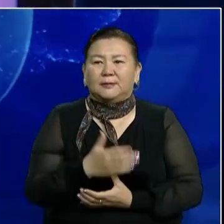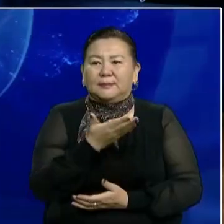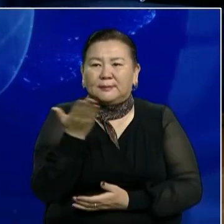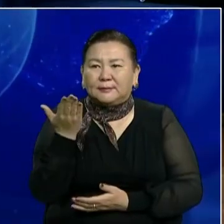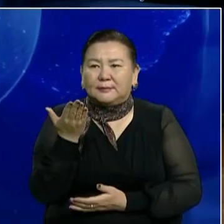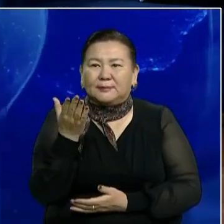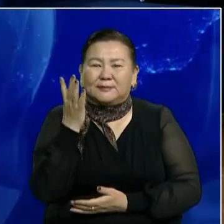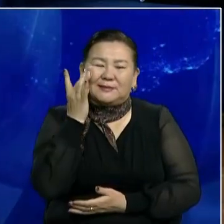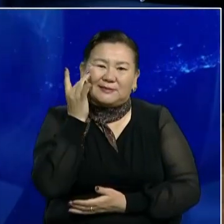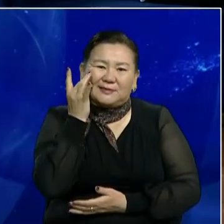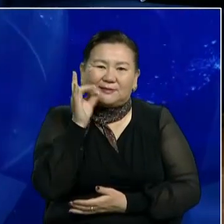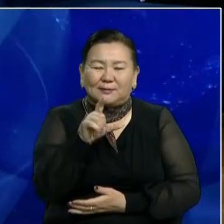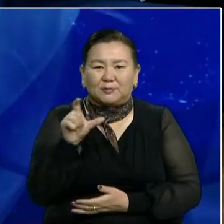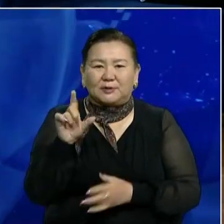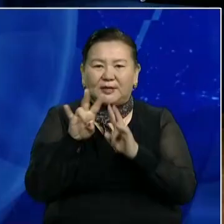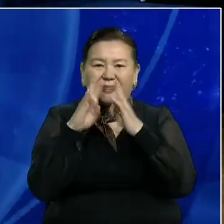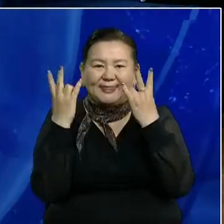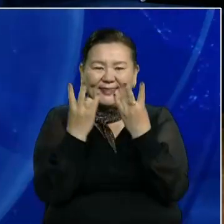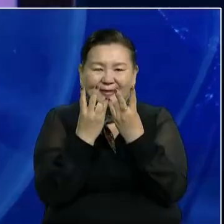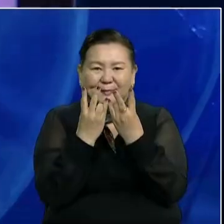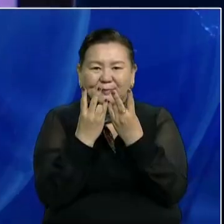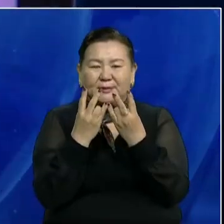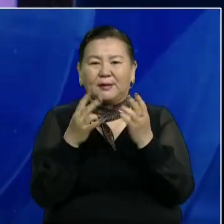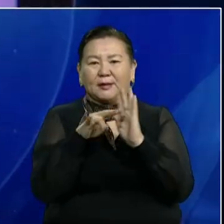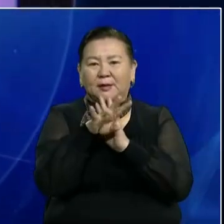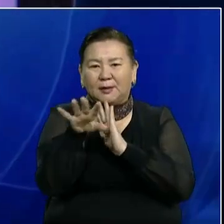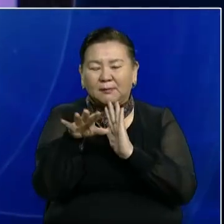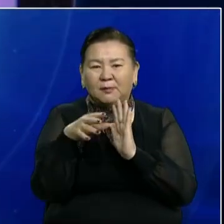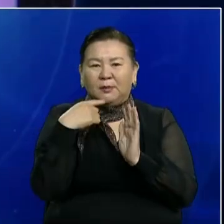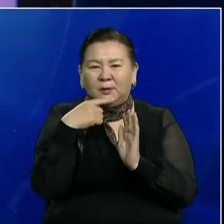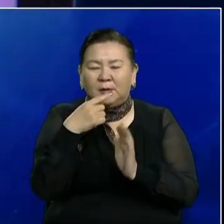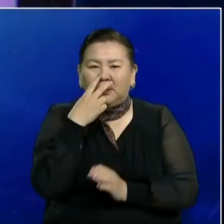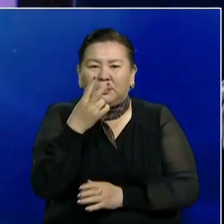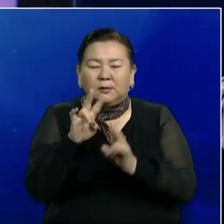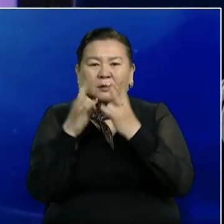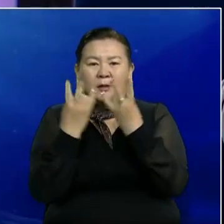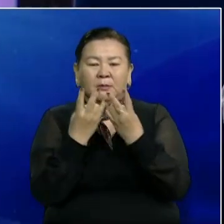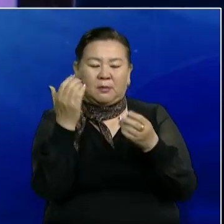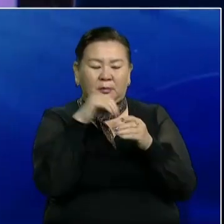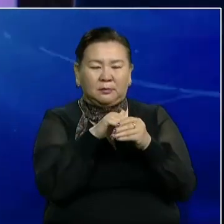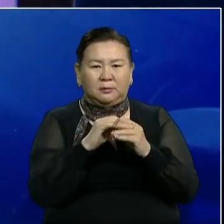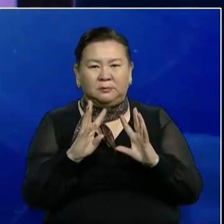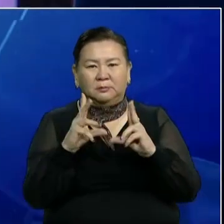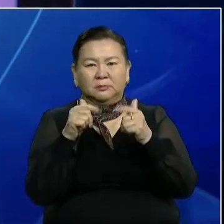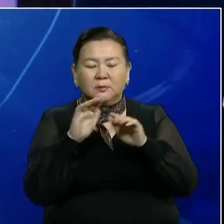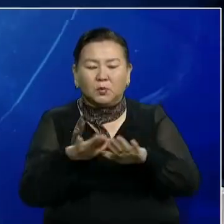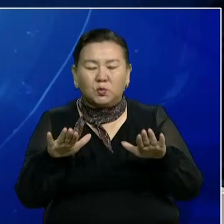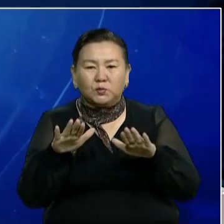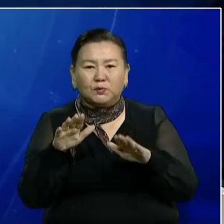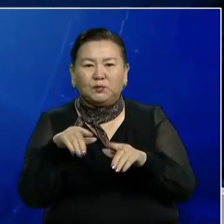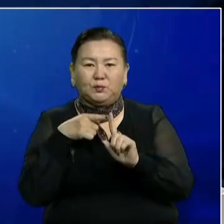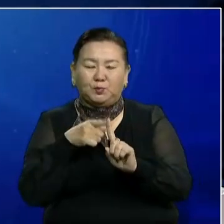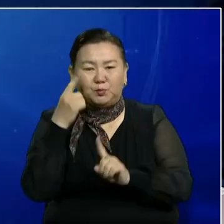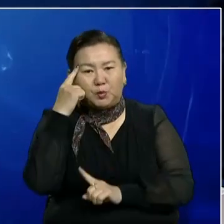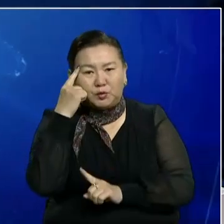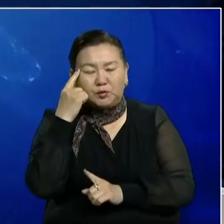дөрдлөө эрэгтэйчүүдийн нийгмийн ялангуяа ингээд эрэгтэйчүүдийн нийгмийн оролцоог бас ингээд нэмэгдүүлэх гэдэг чинь тэр дундаа өсвөр насны хүүхдүүд болов